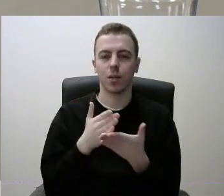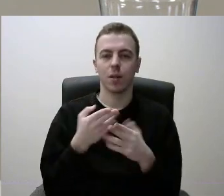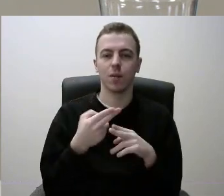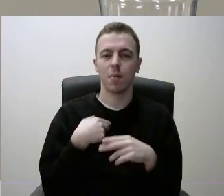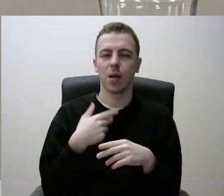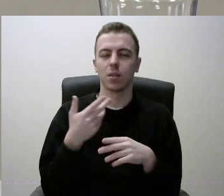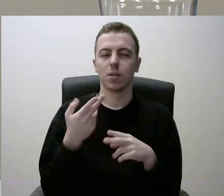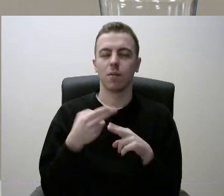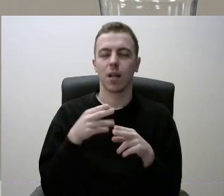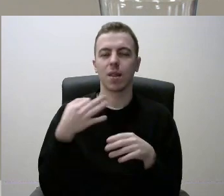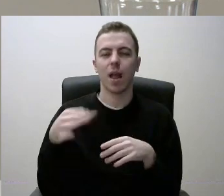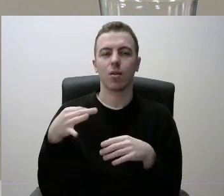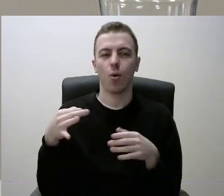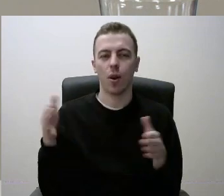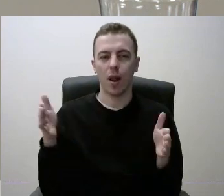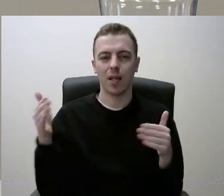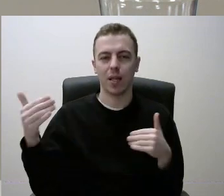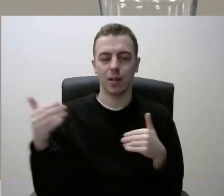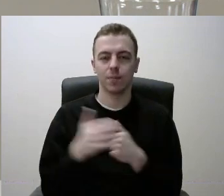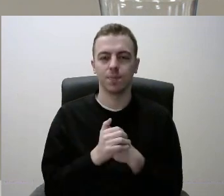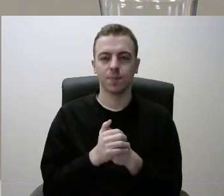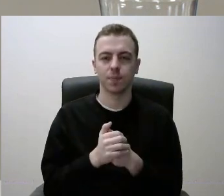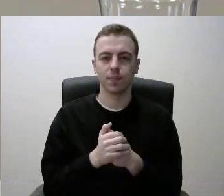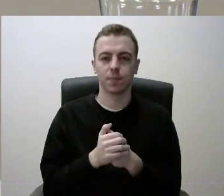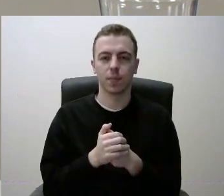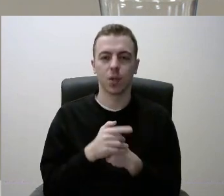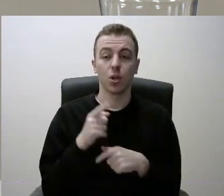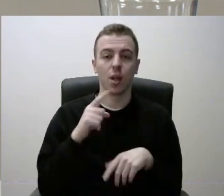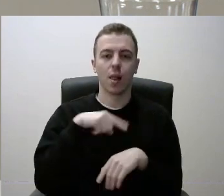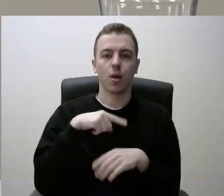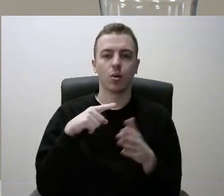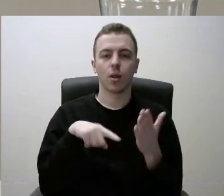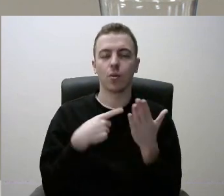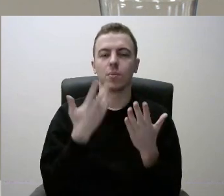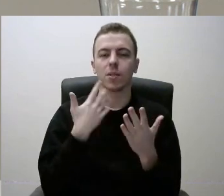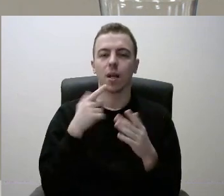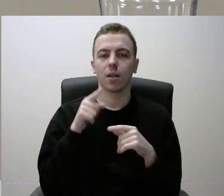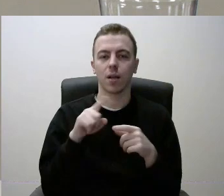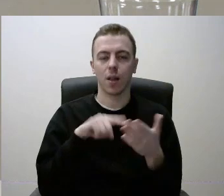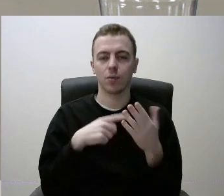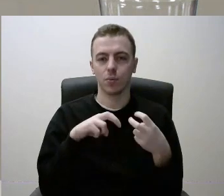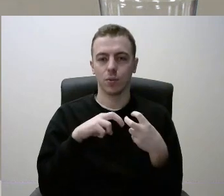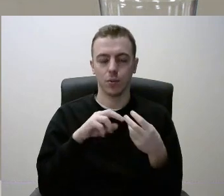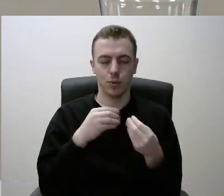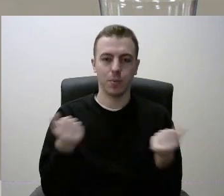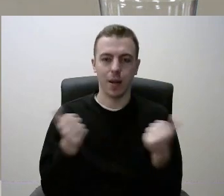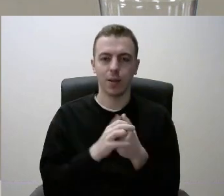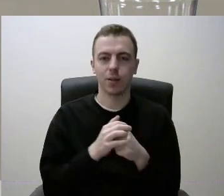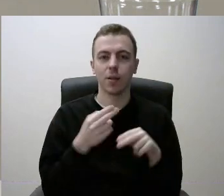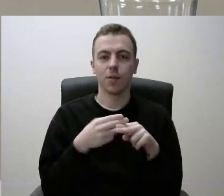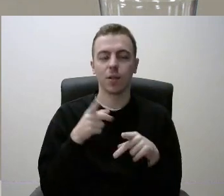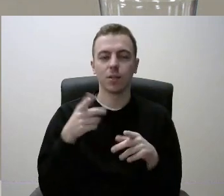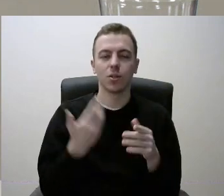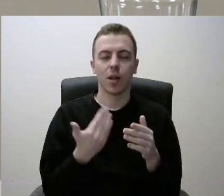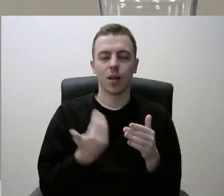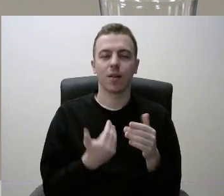apriboti teritoriją. Ir tai yra laiko klausimas, kada šitas klausimas išsispręs, kai kaip Arvydas minėjo, na, ten gyvena tie patys